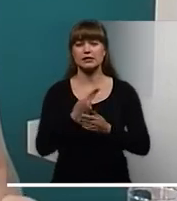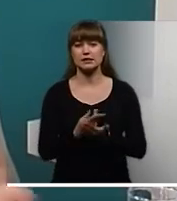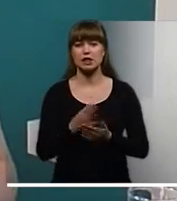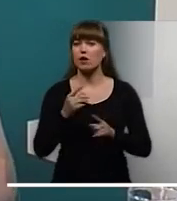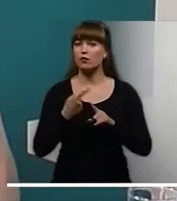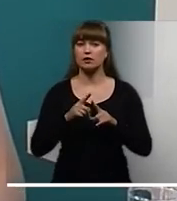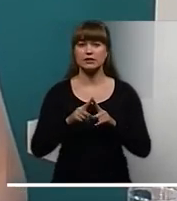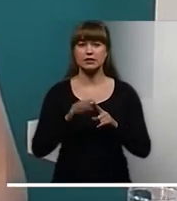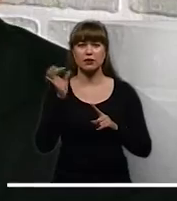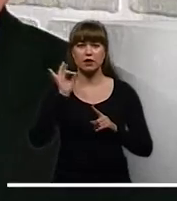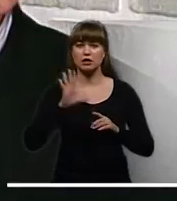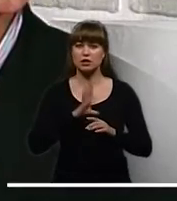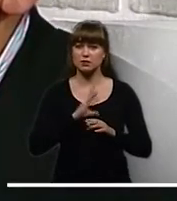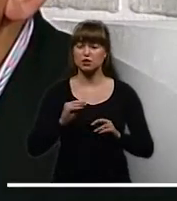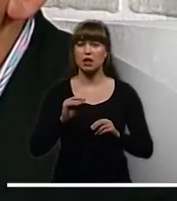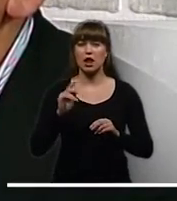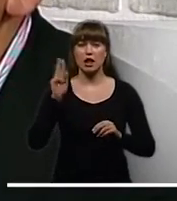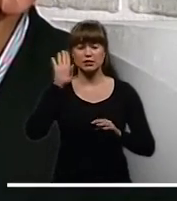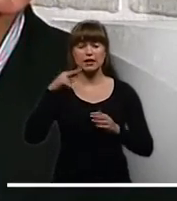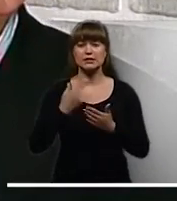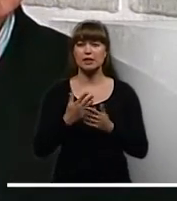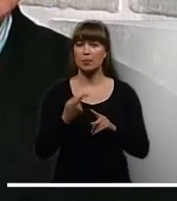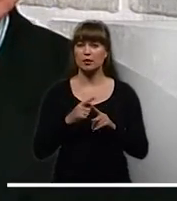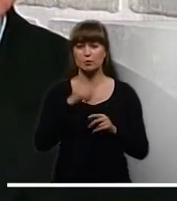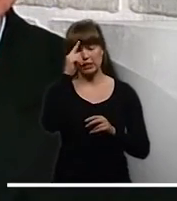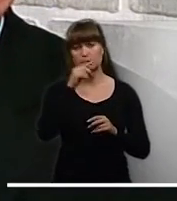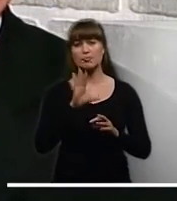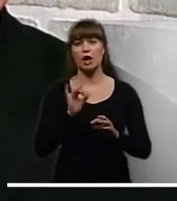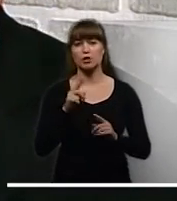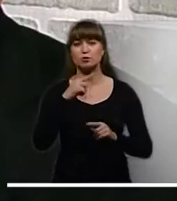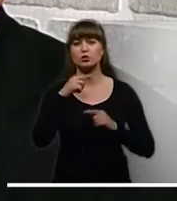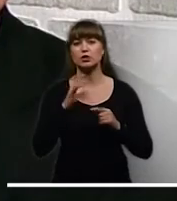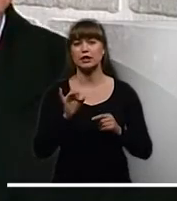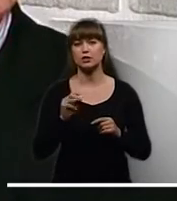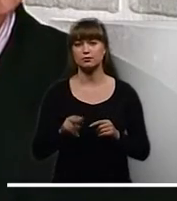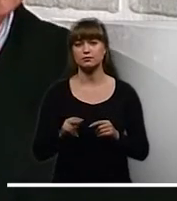вот, в принципе... Вот этого не звучало, теряет сознание, и поэтому я не понимаю, о чем идет